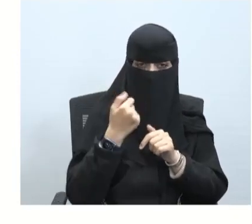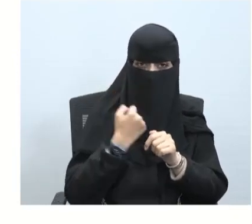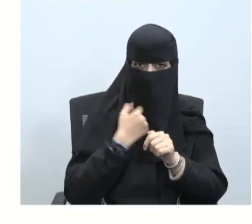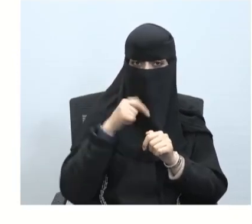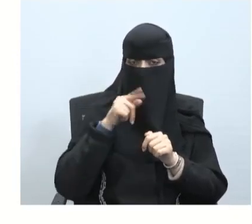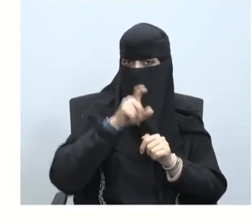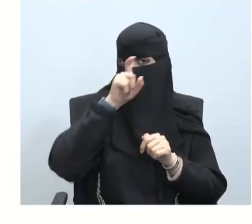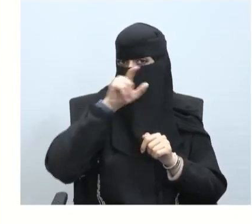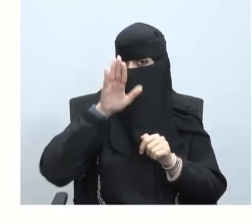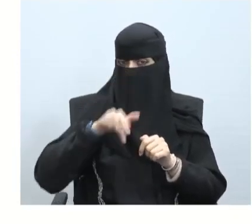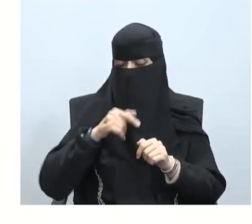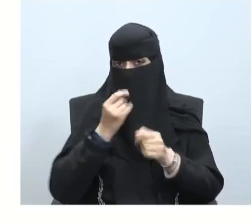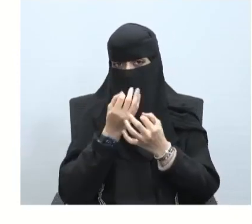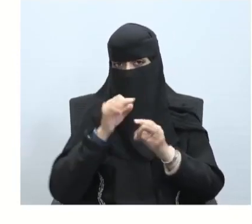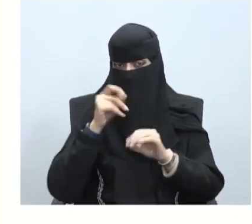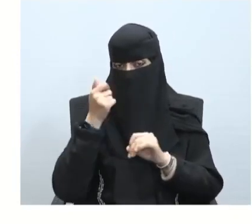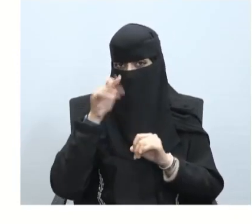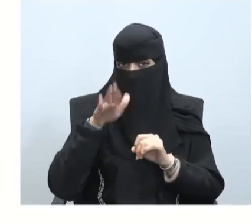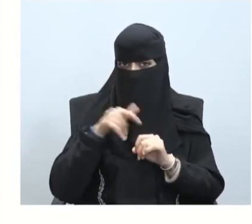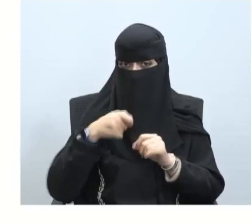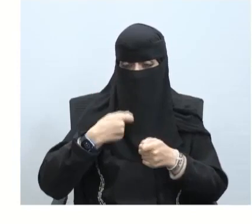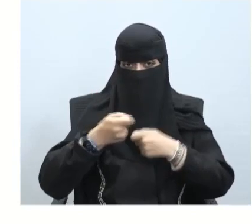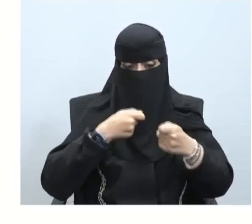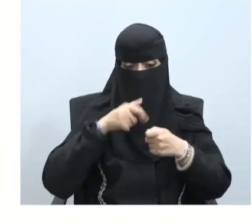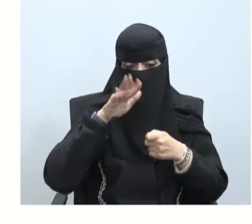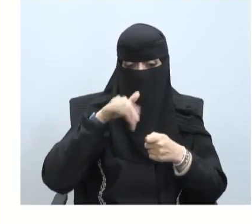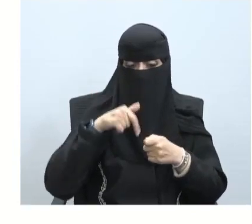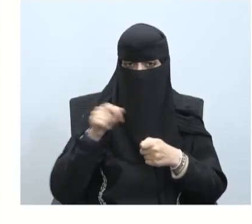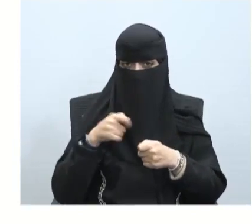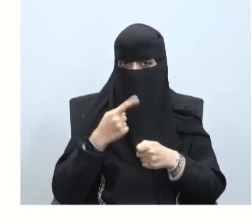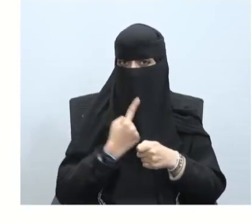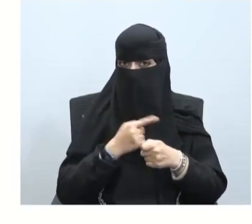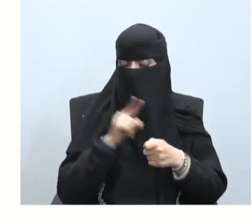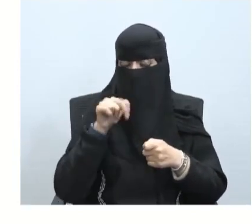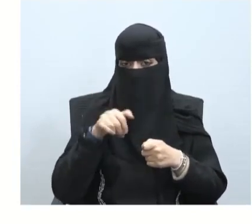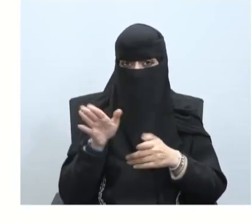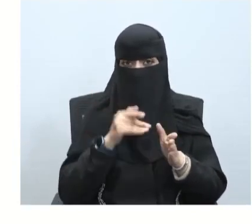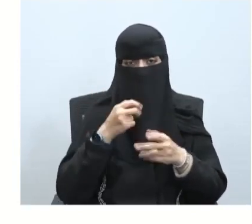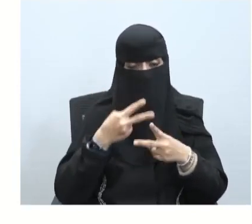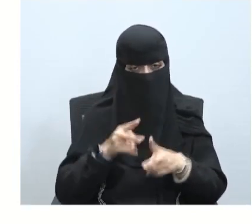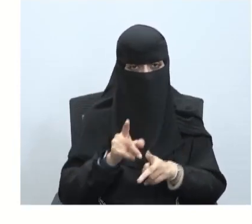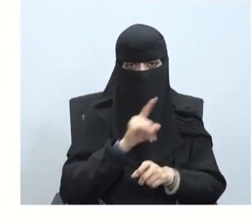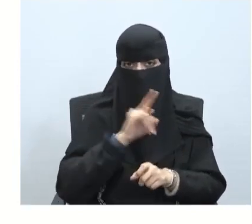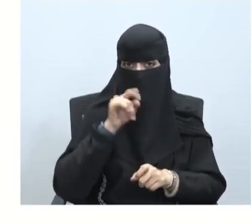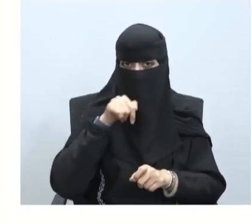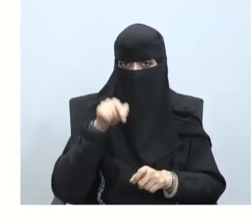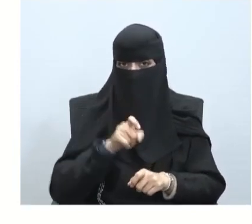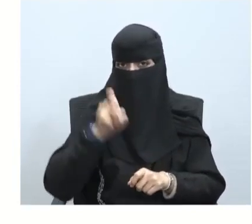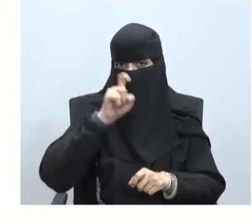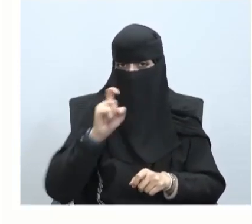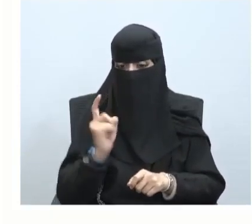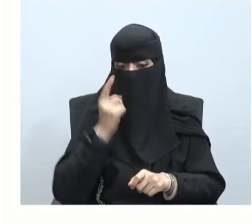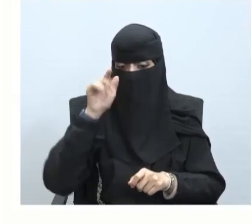ونسال هل تكفي هذه النقود لشراء المطلوب نضع نعم ام لا في السؤال